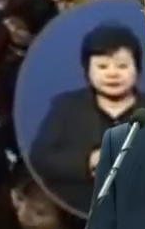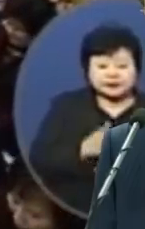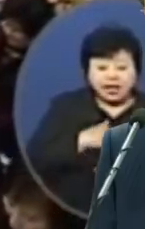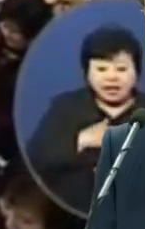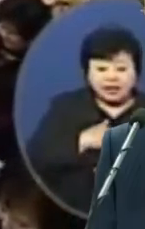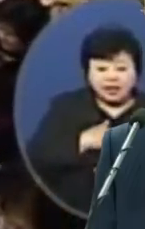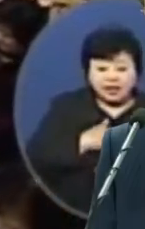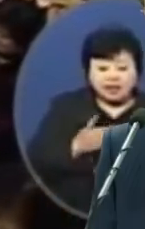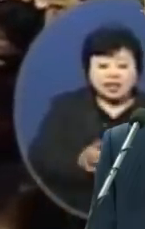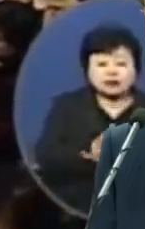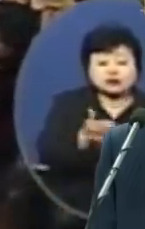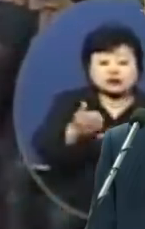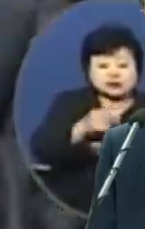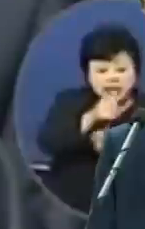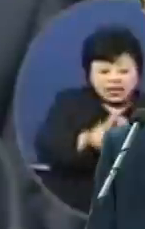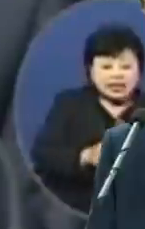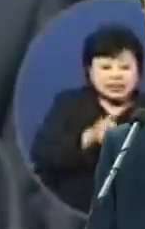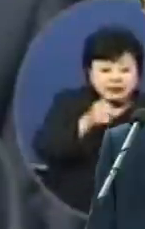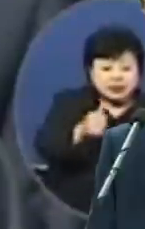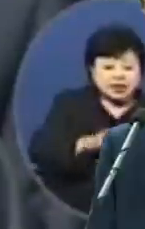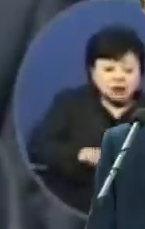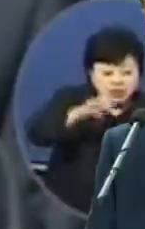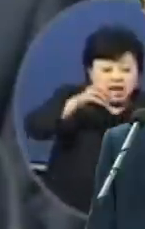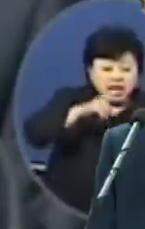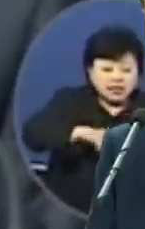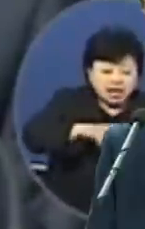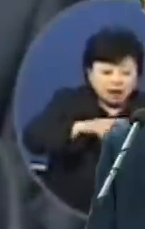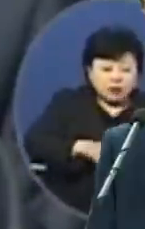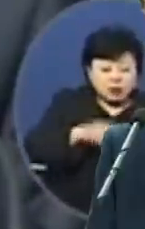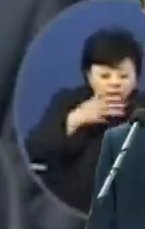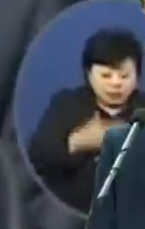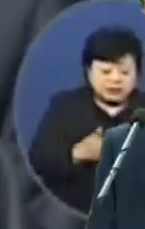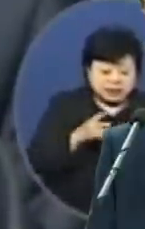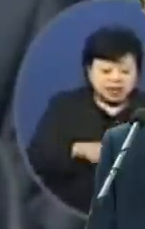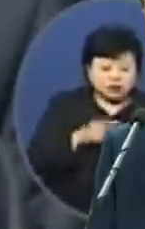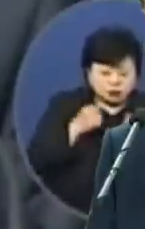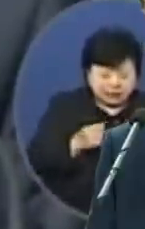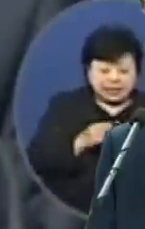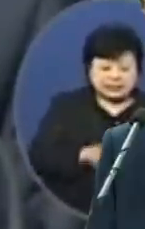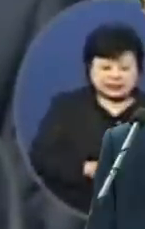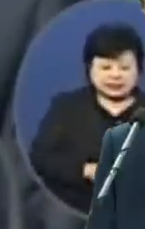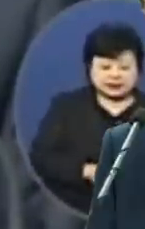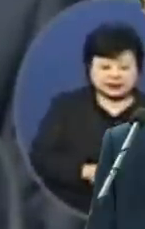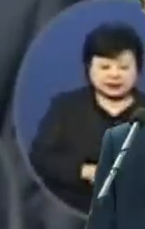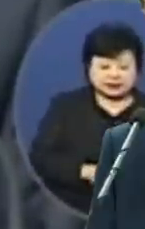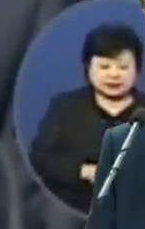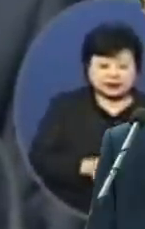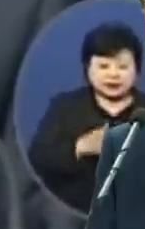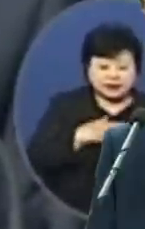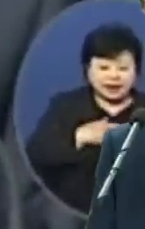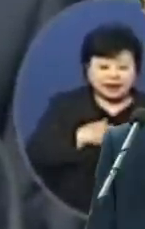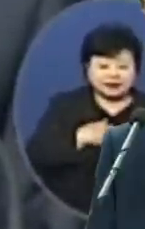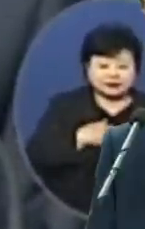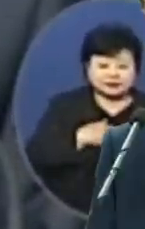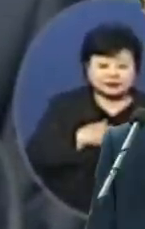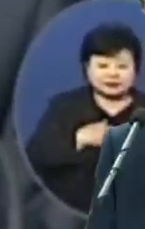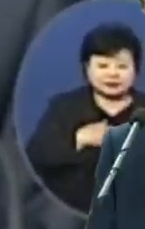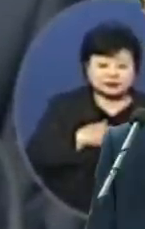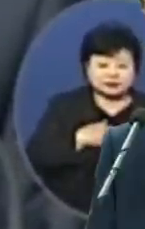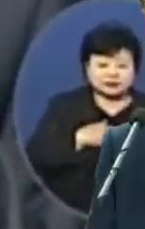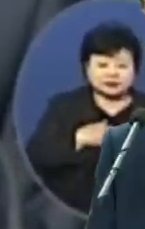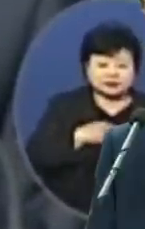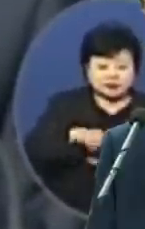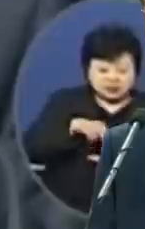나에게 나누어 주신 하나님이 팔자 소관대로 살아라는 것입니다. 내 분에 맞지